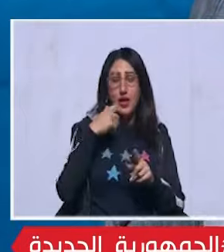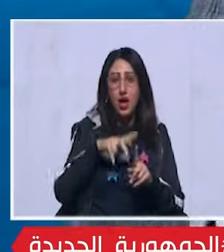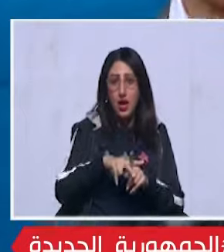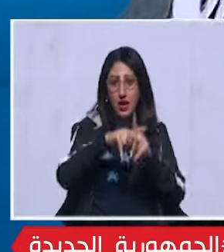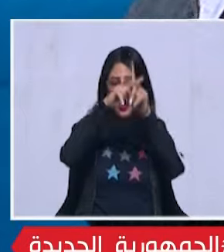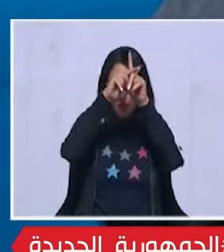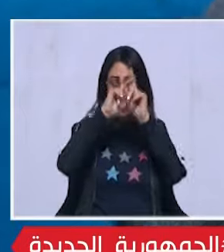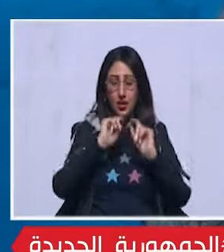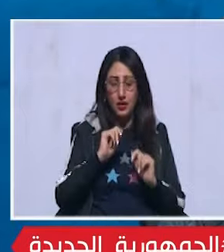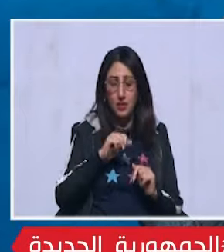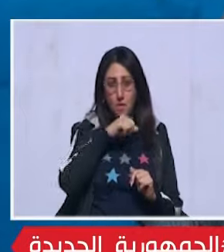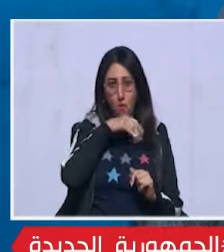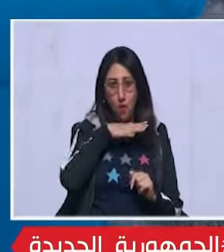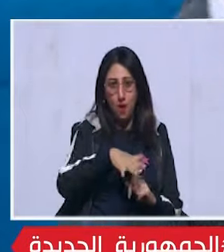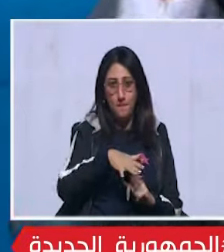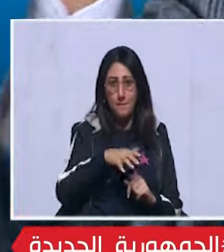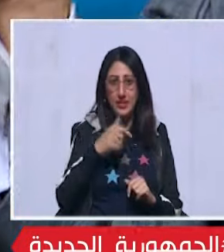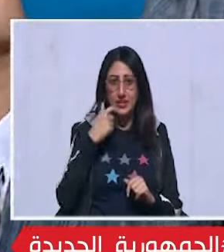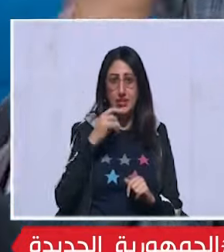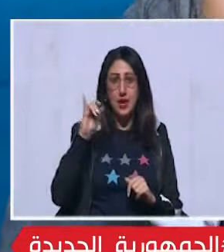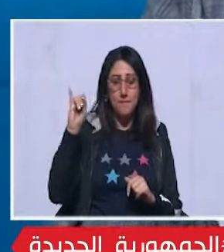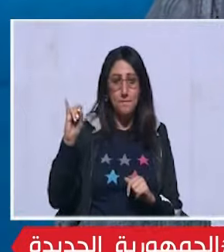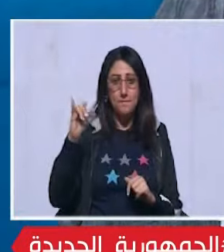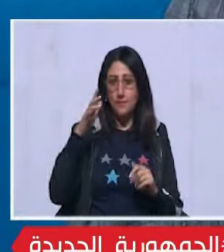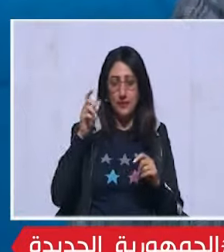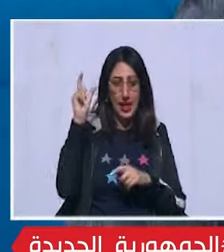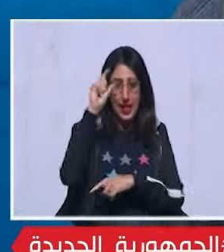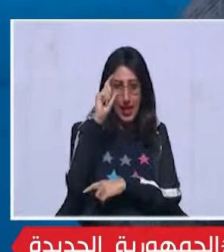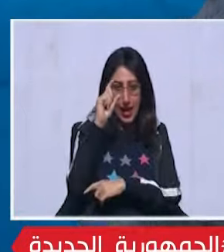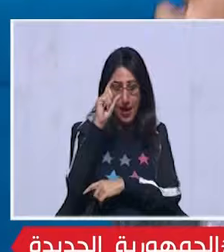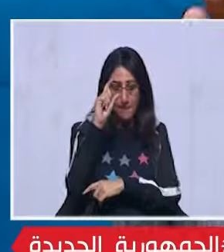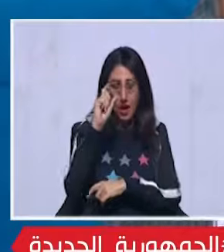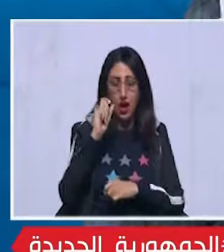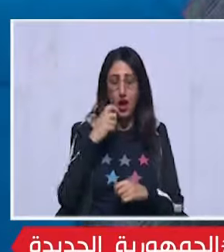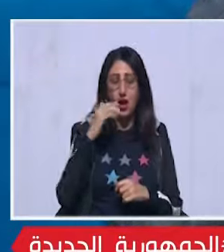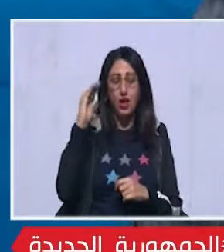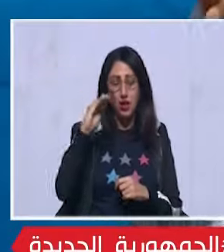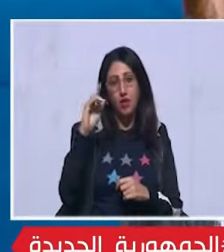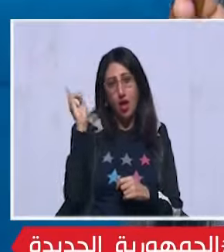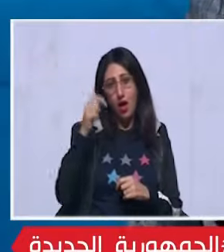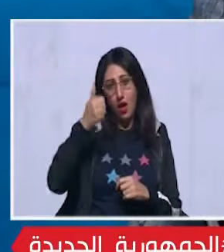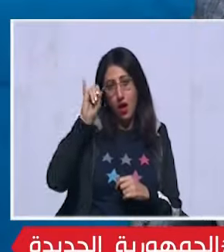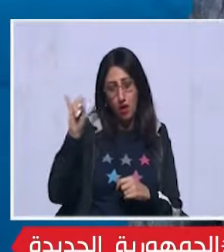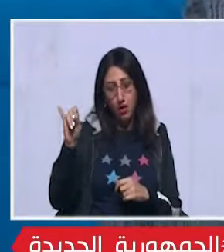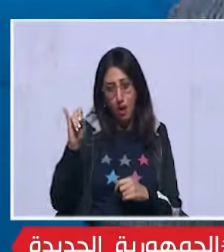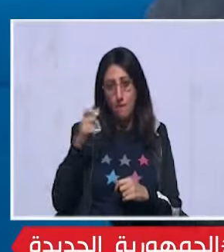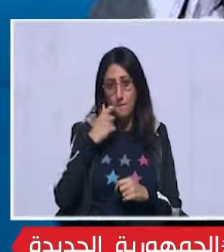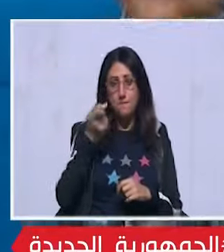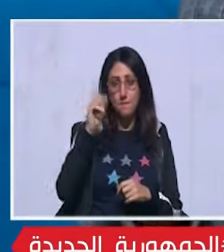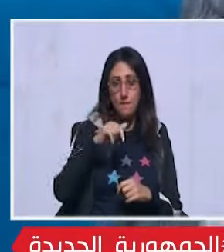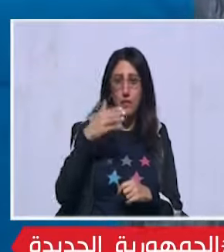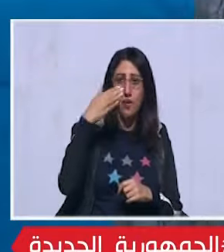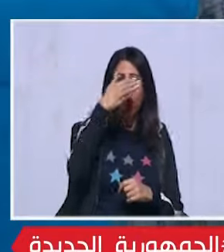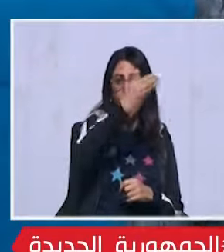ارضيه من المسجد الحرام الى المسجد الاقصى وثابته بصريح القران الكريم وعندنا